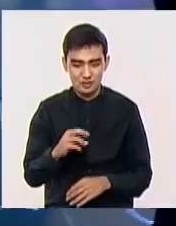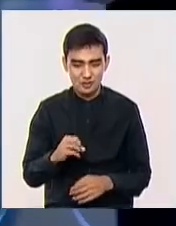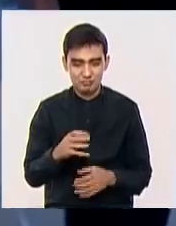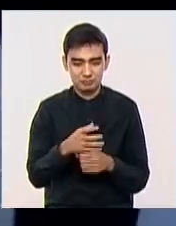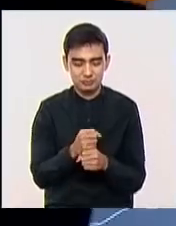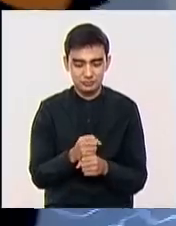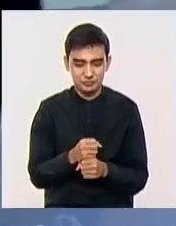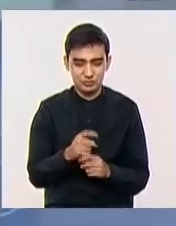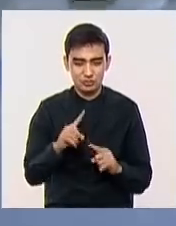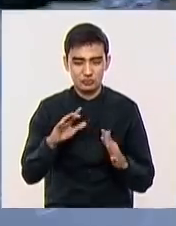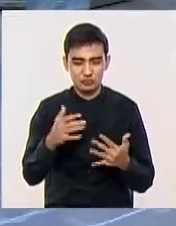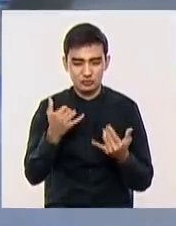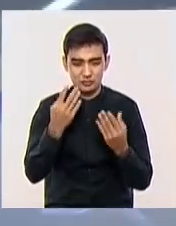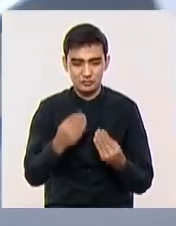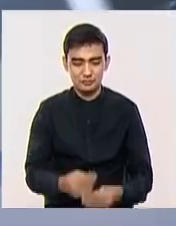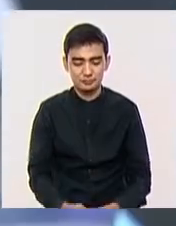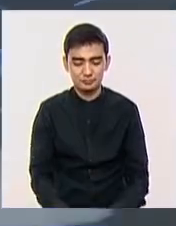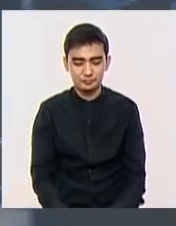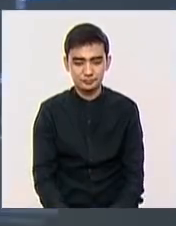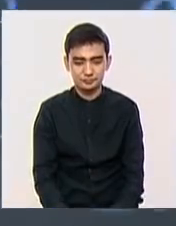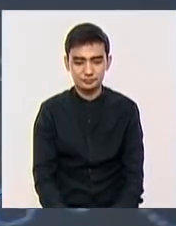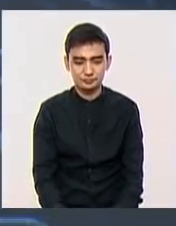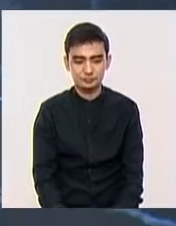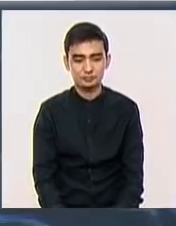Коротко о том, что произошло сегодня.